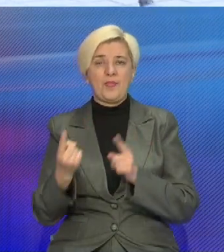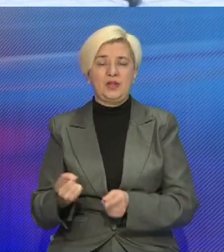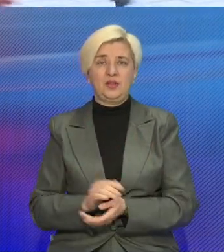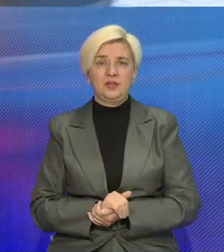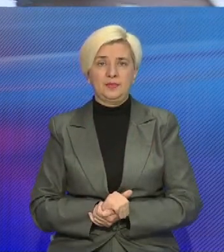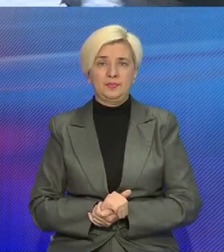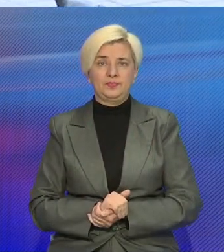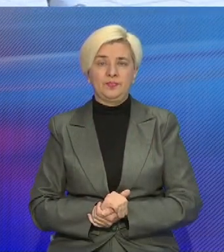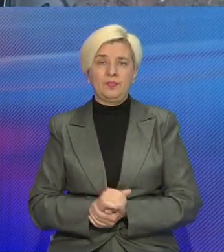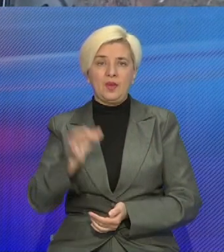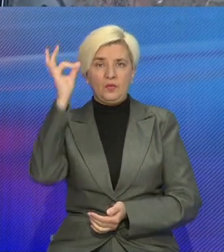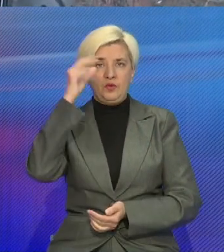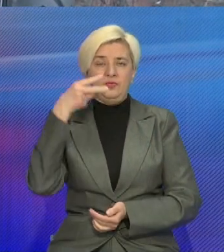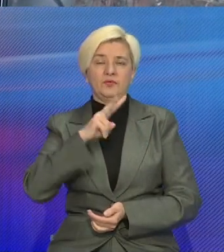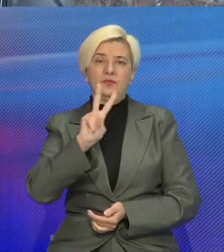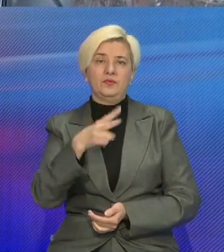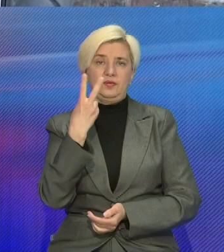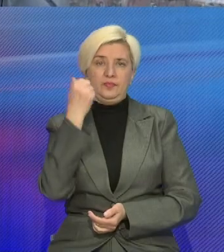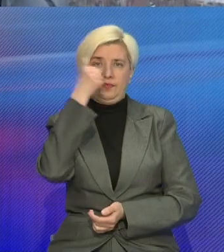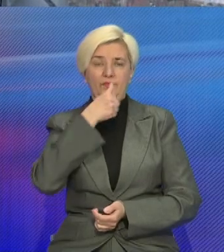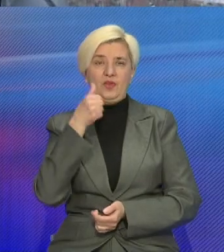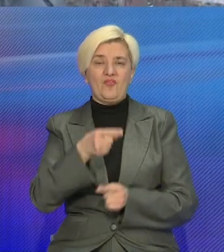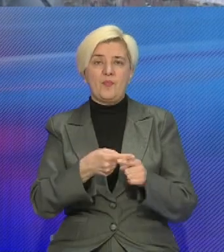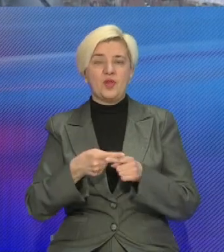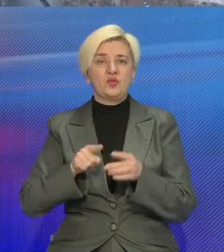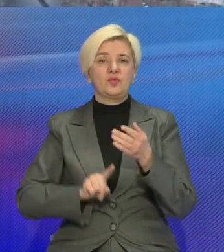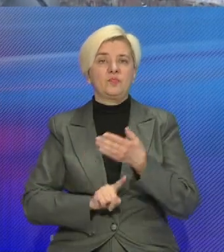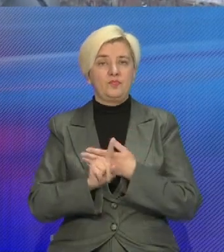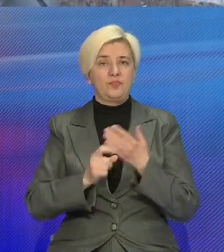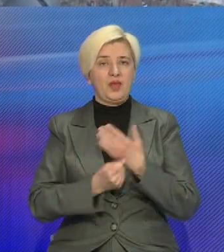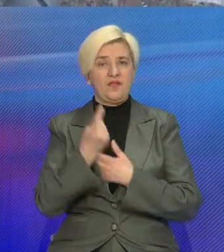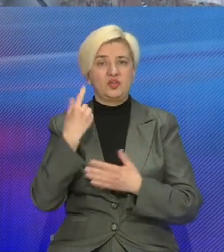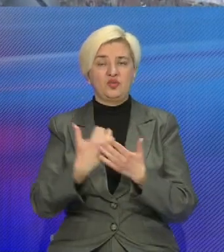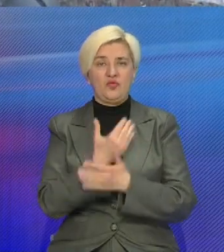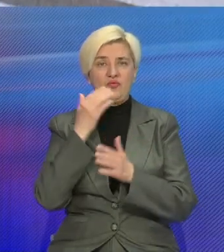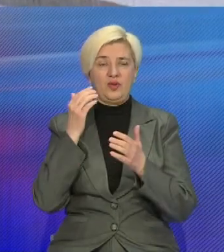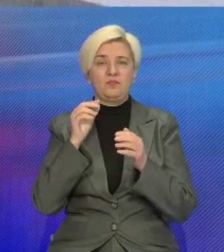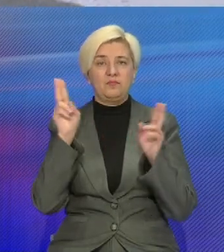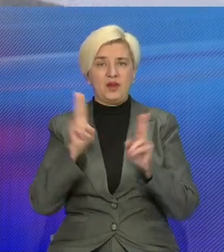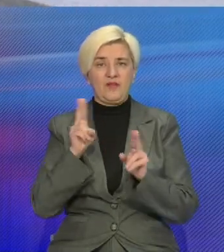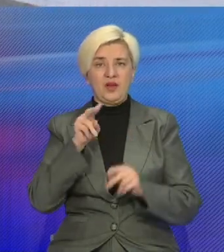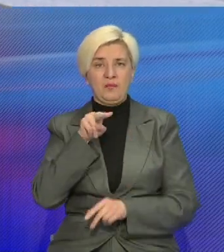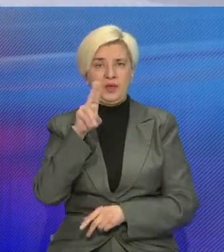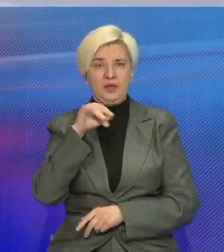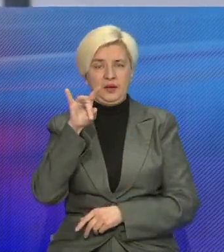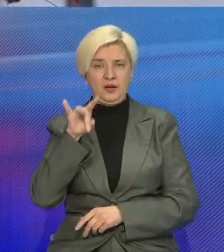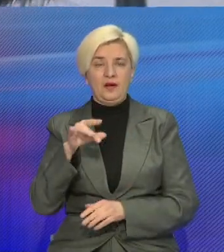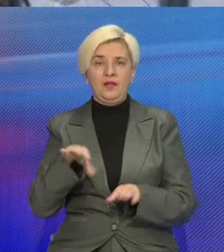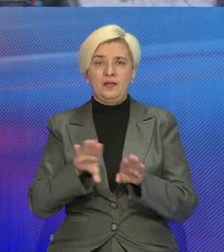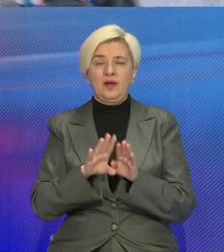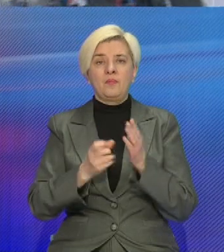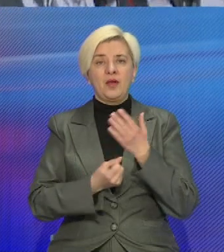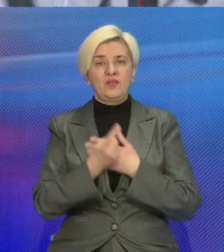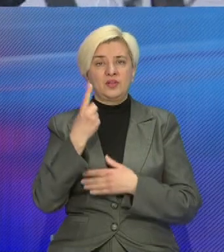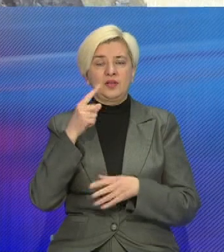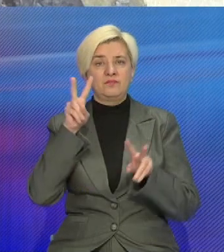Нагадаем, у 2022 годзе у Беларусі уступілі ў сілу змены ў ПДР. Так з'явіўся новы тэрмін «сродак персанальнай